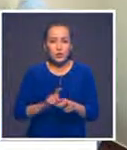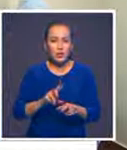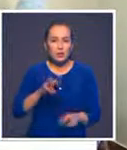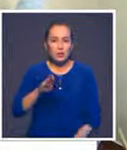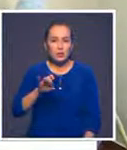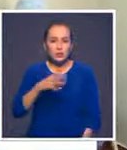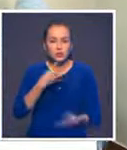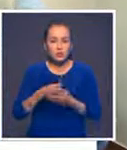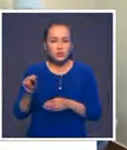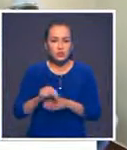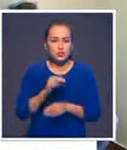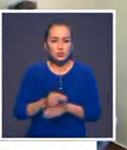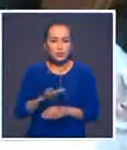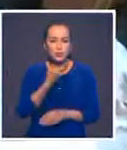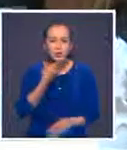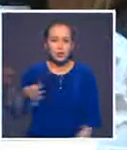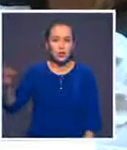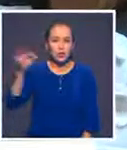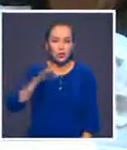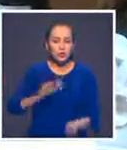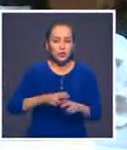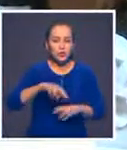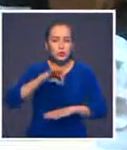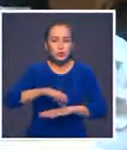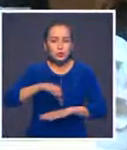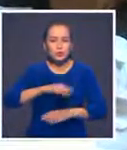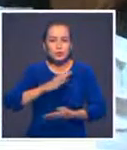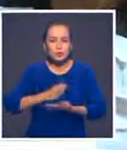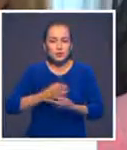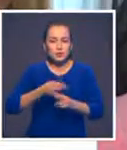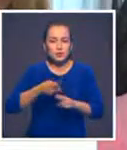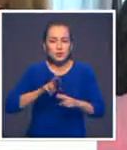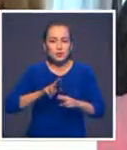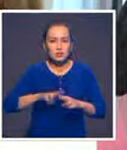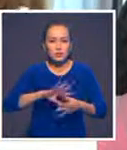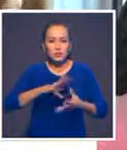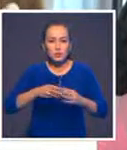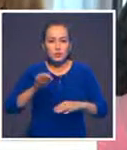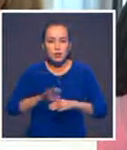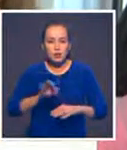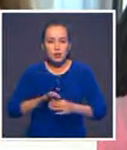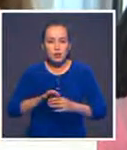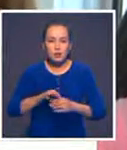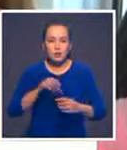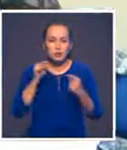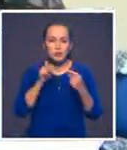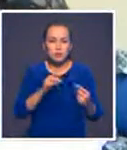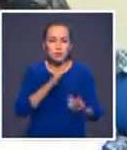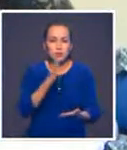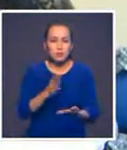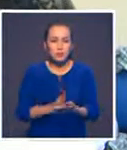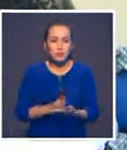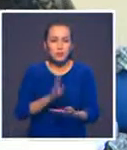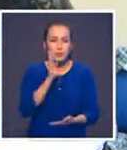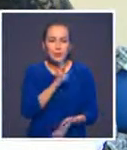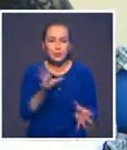басқа емнің жоқ екендігін жан жүрегімен сезеді. Сол себепті қайсар қыз қиындыққа қайыспай созылмалы аурумен айқасып келеді. Десек те ол анасы